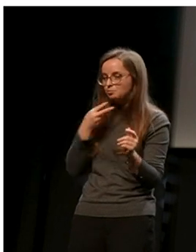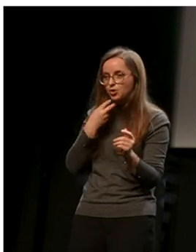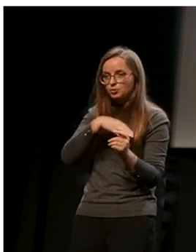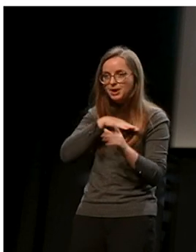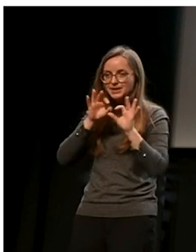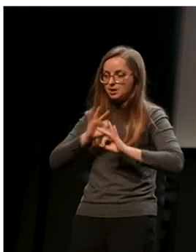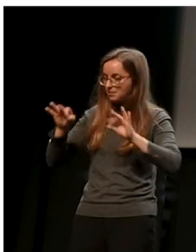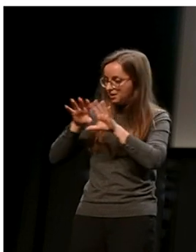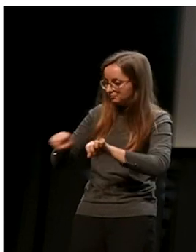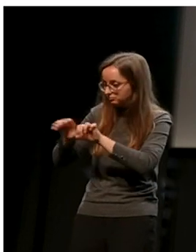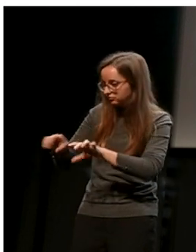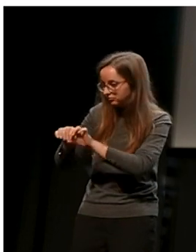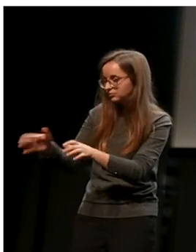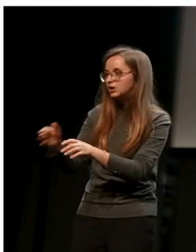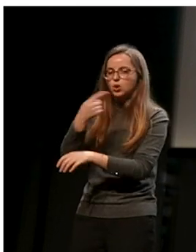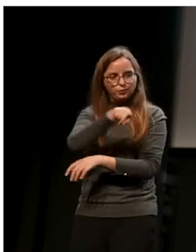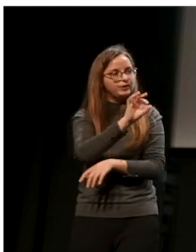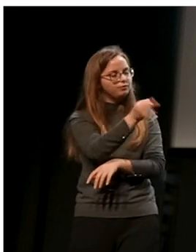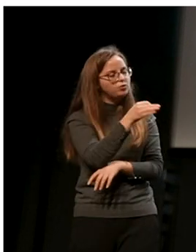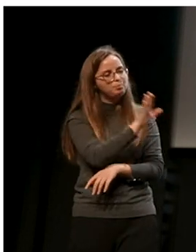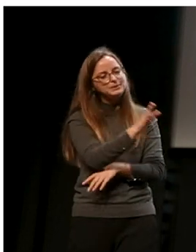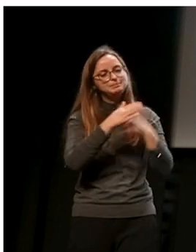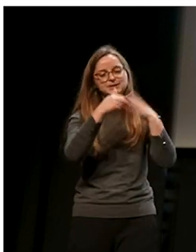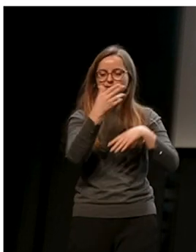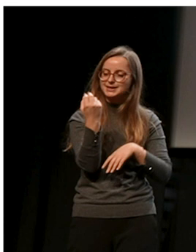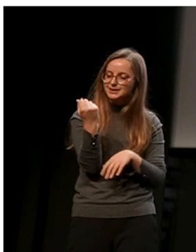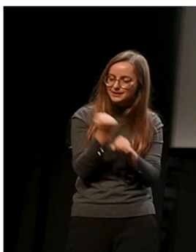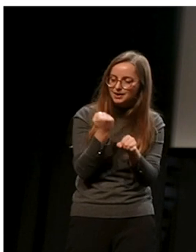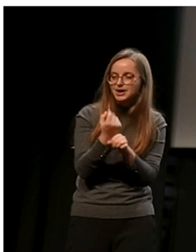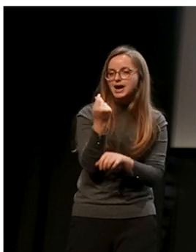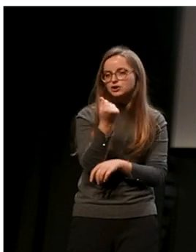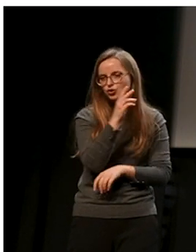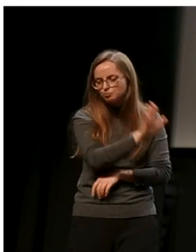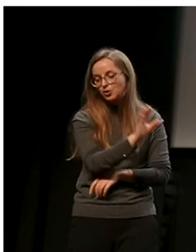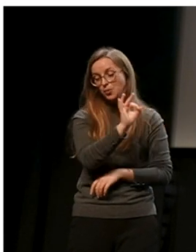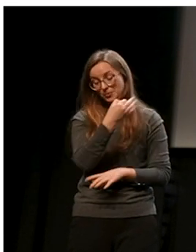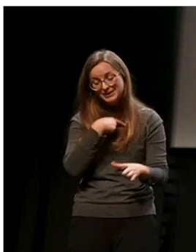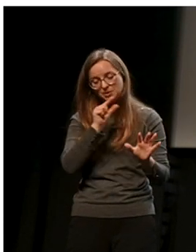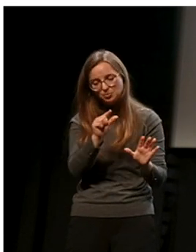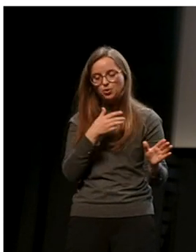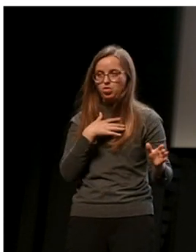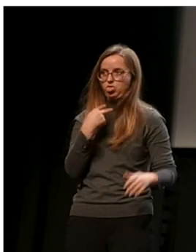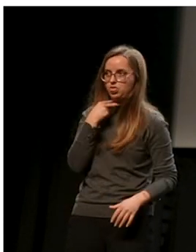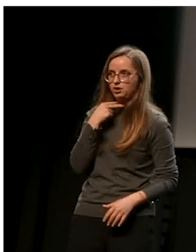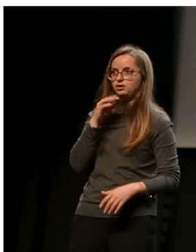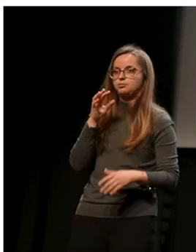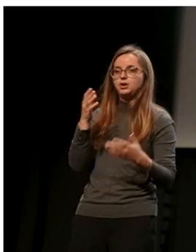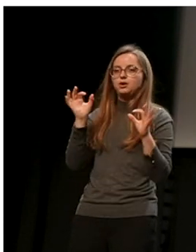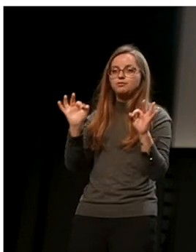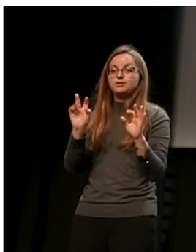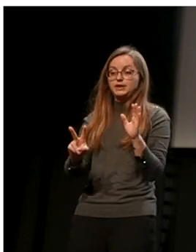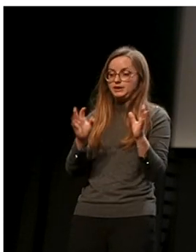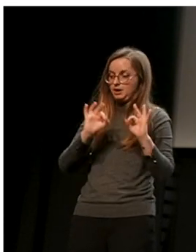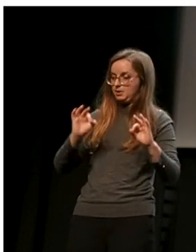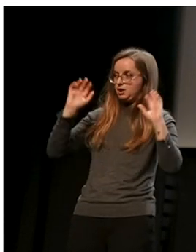sur votre propre business, effectivement, vous allez être attaqué. Mais finalement, c'est aussi la possibilité. On n'a plus accès à des artisans, on n'a plus accès à ça.